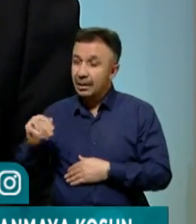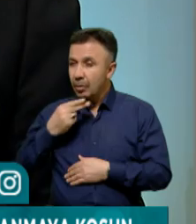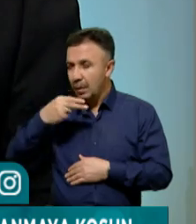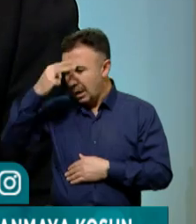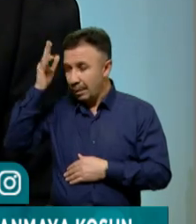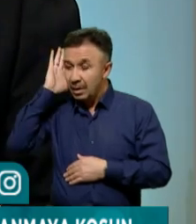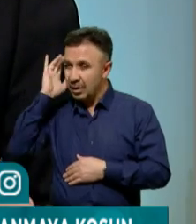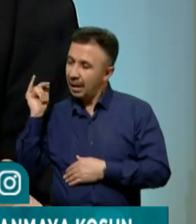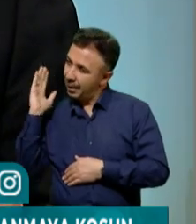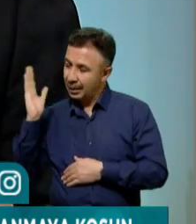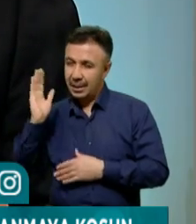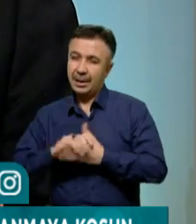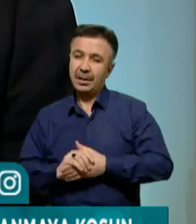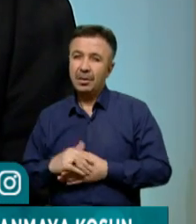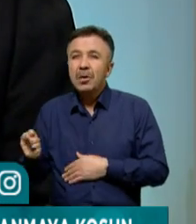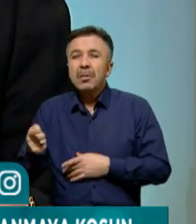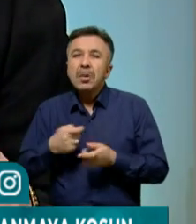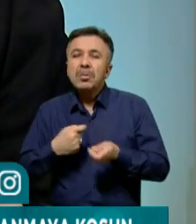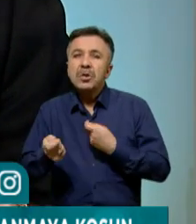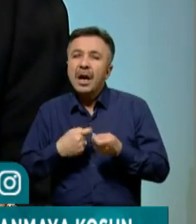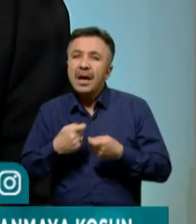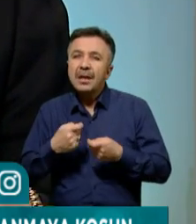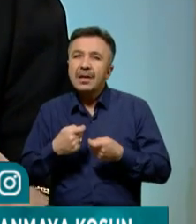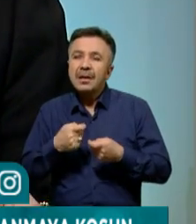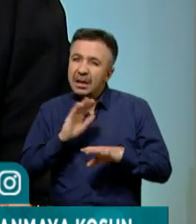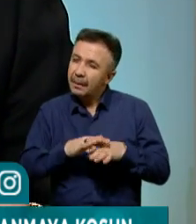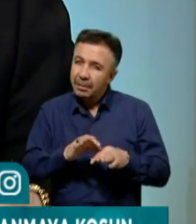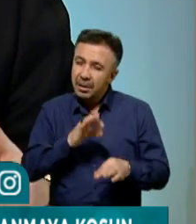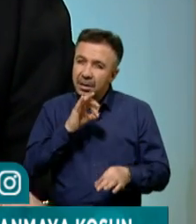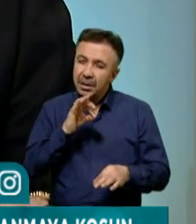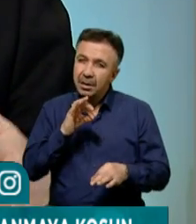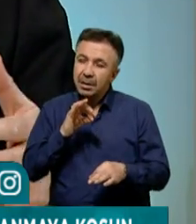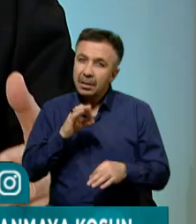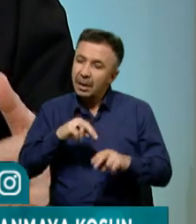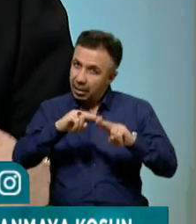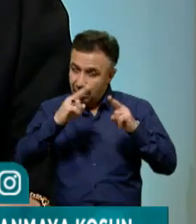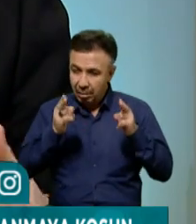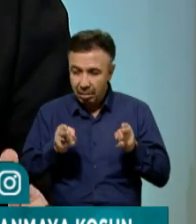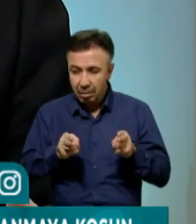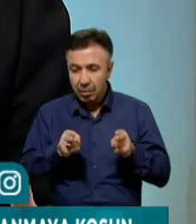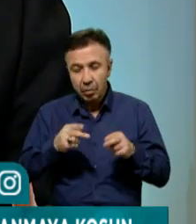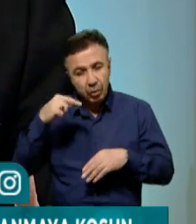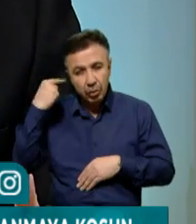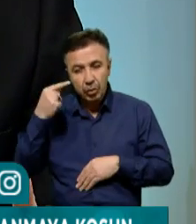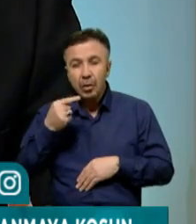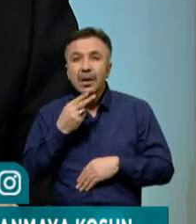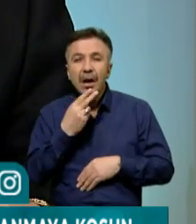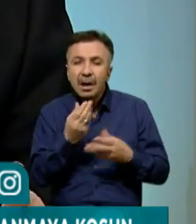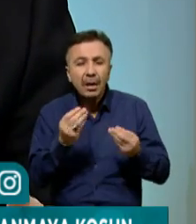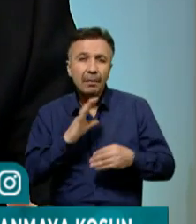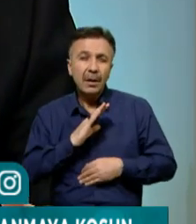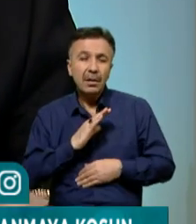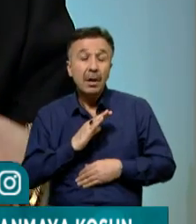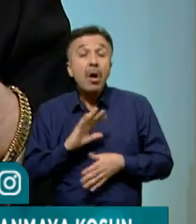Ama düşünün ki bir tacir düşünün, bir ticaret mahallemizi, dükkanımızı düşünün. Orada hanımlar çalışıyor veya